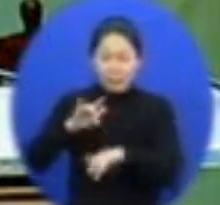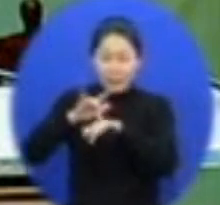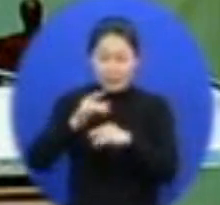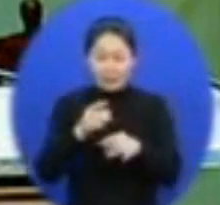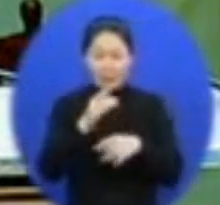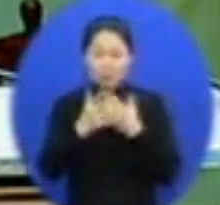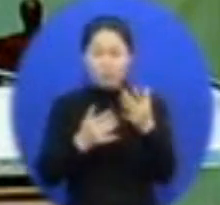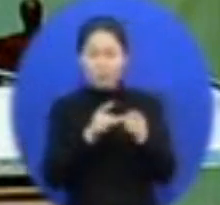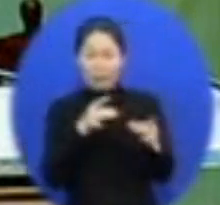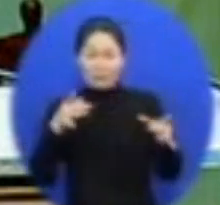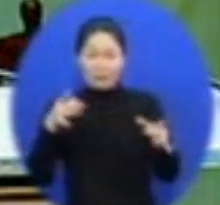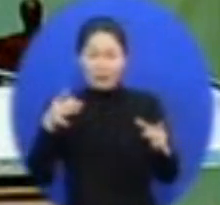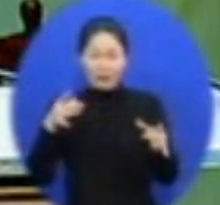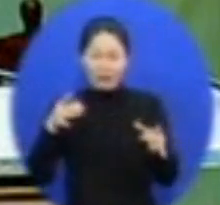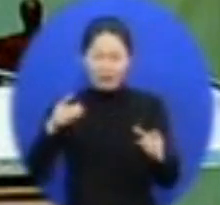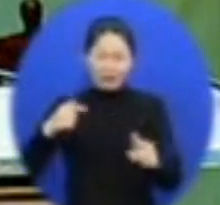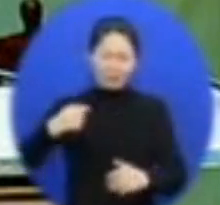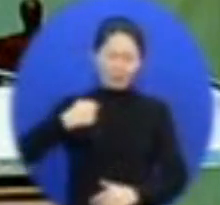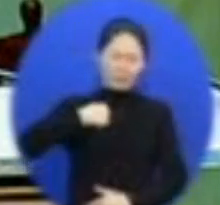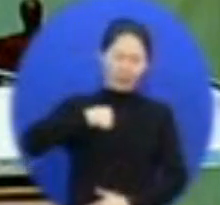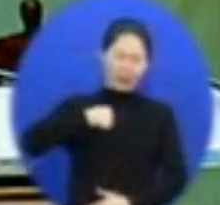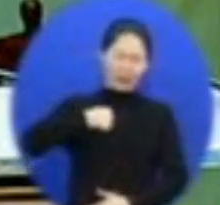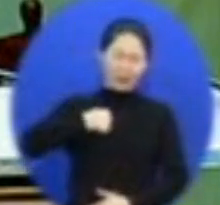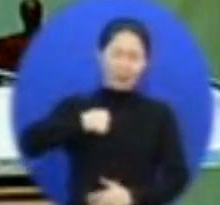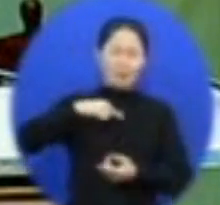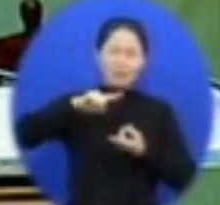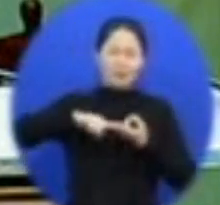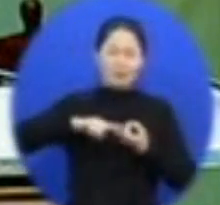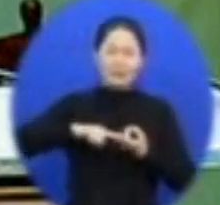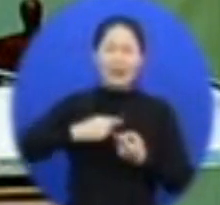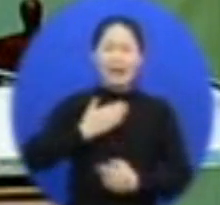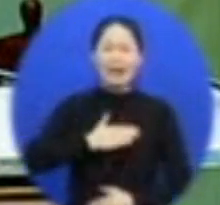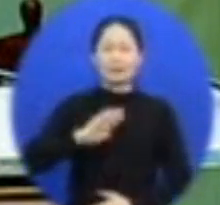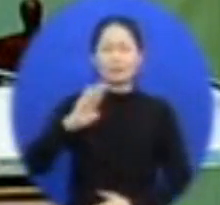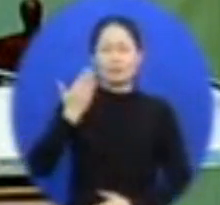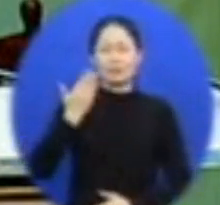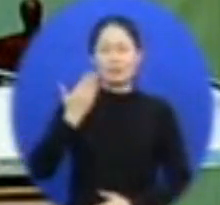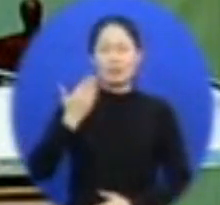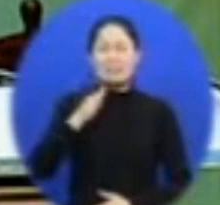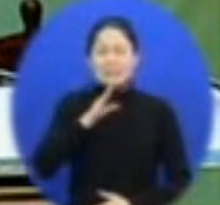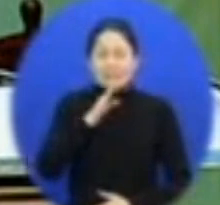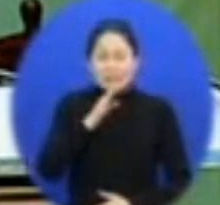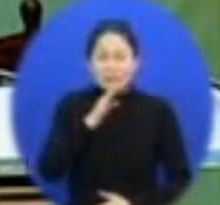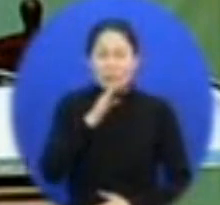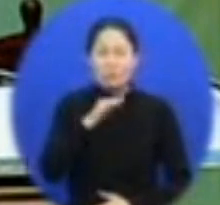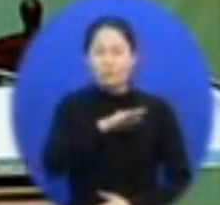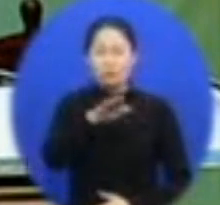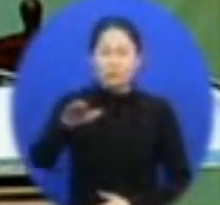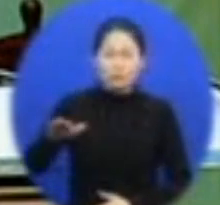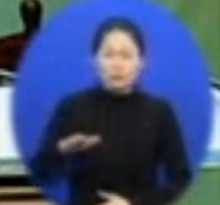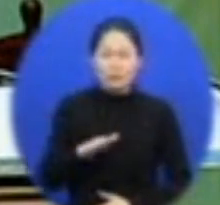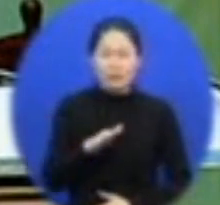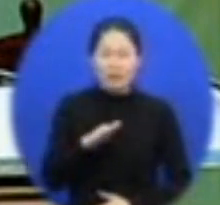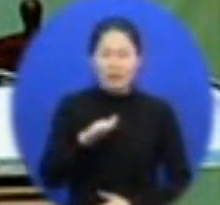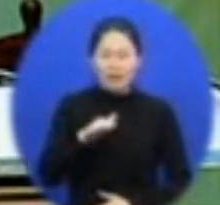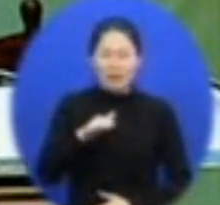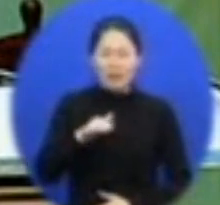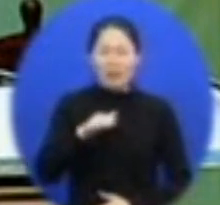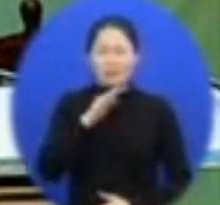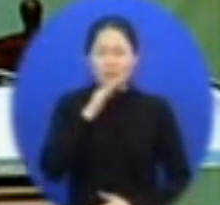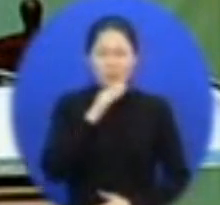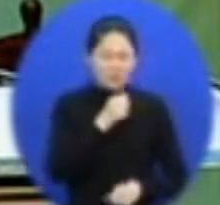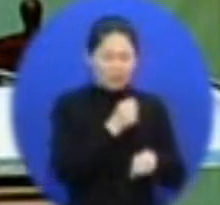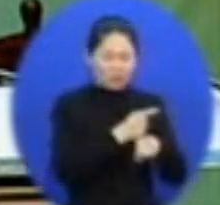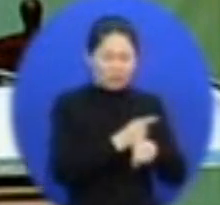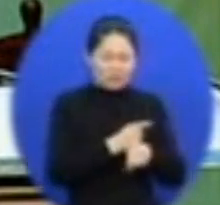맞은 거라는 사실을 아시면 됩니다 실제로 우리의 성질이나 혈기